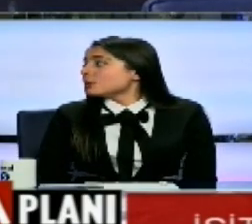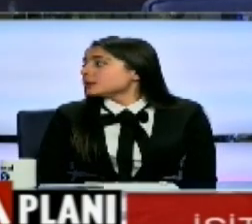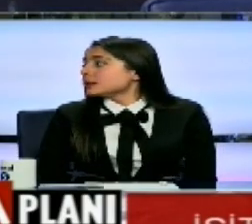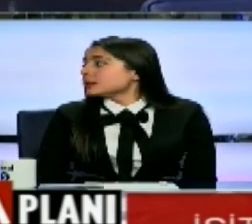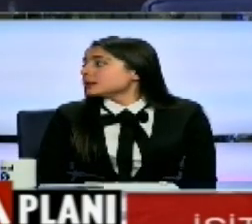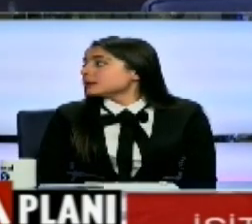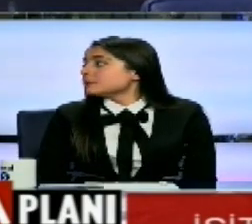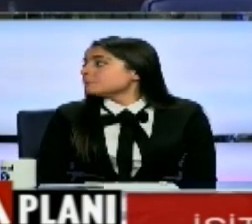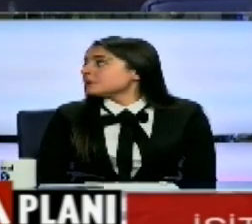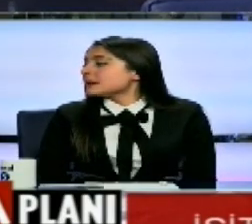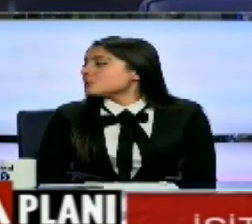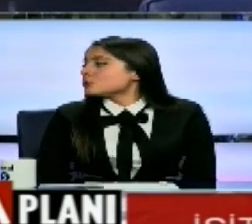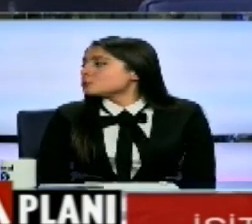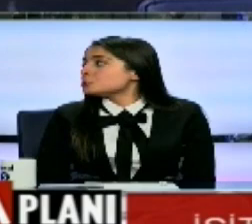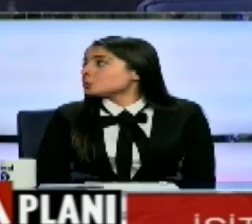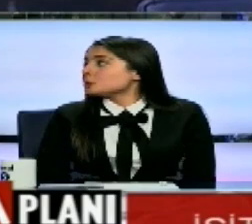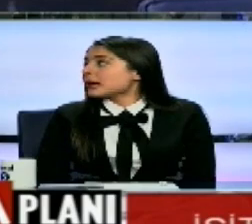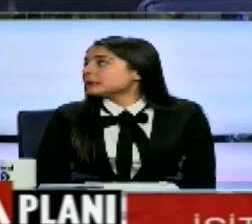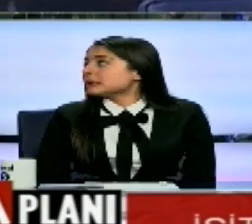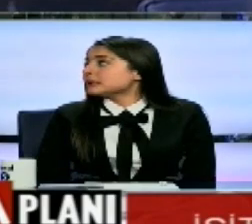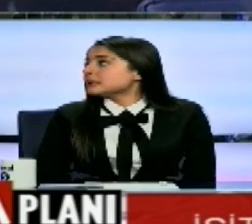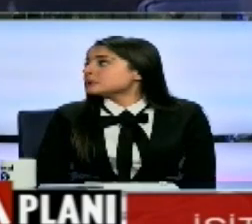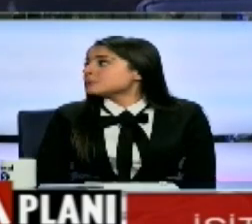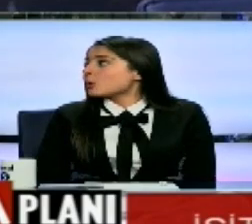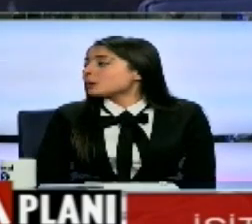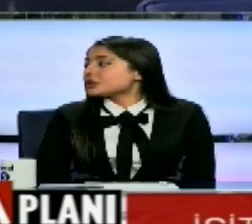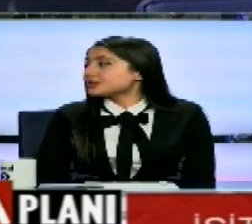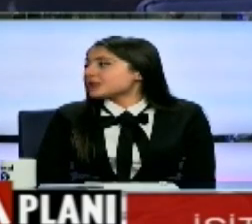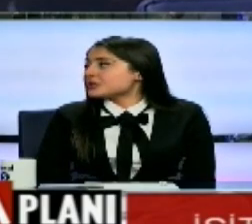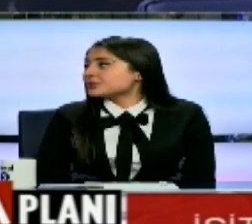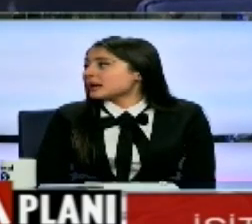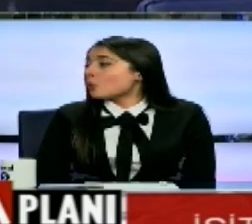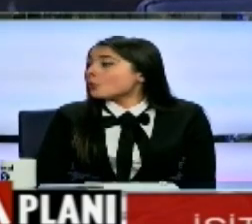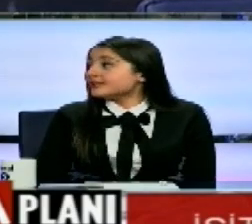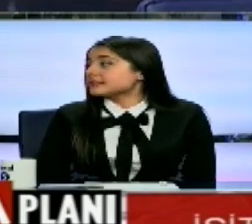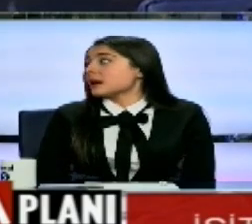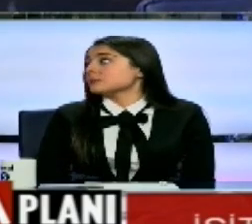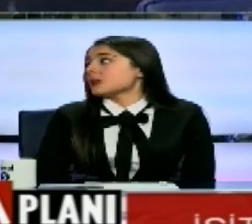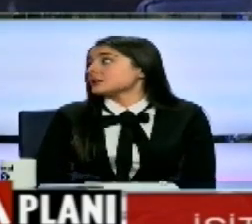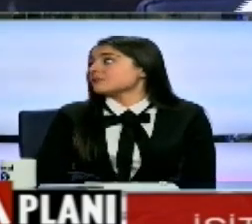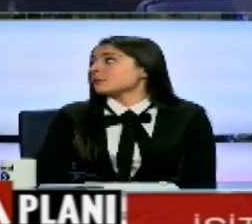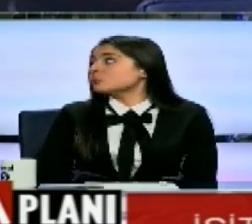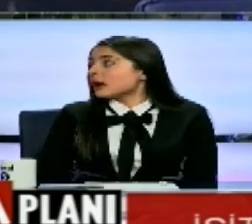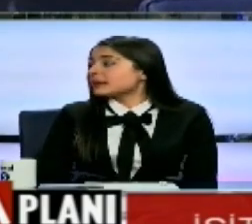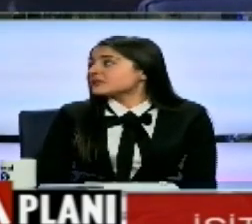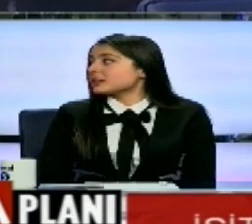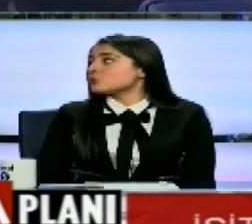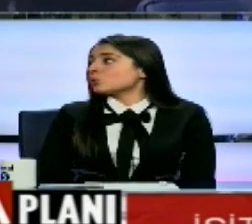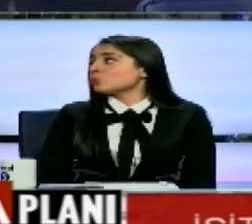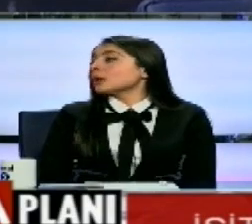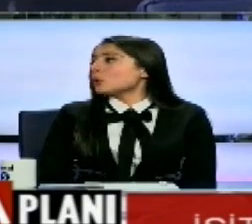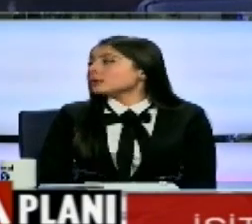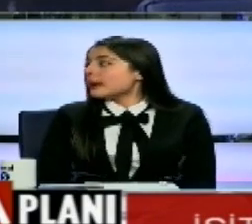Spor federasyonumuzun çok güzel spor branşları açtık. Yani 17 tane branş var. Bunlar gerçekten